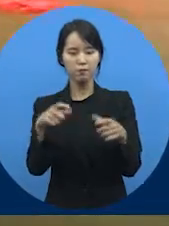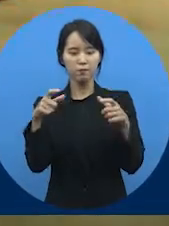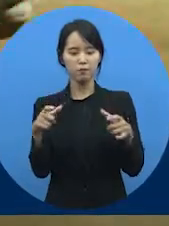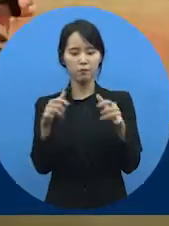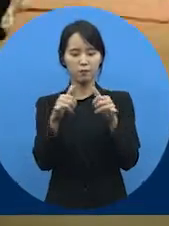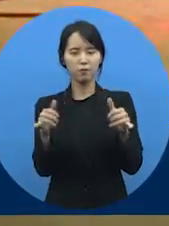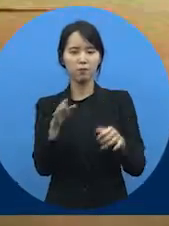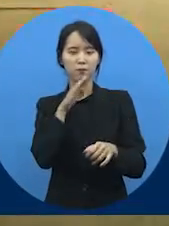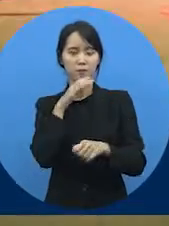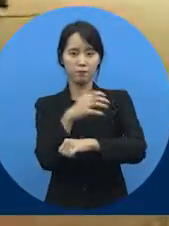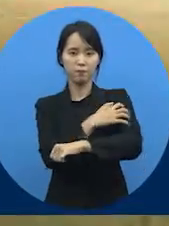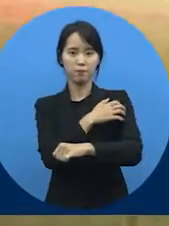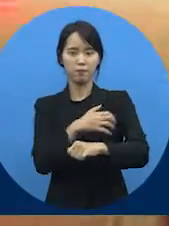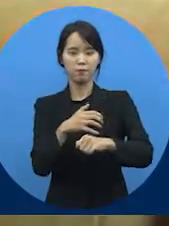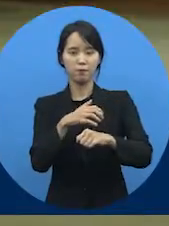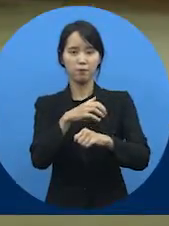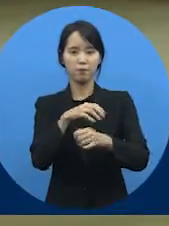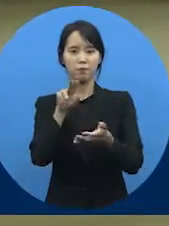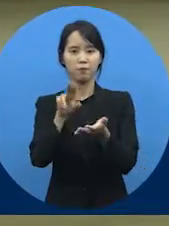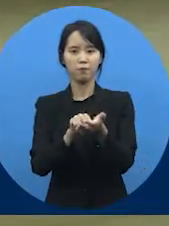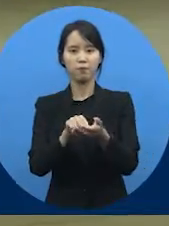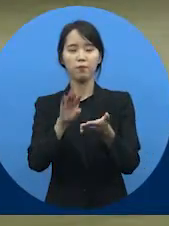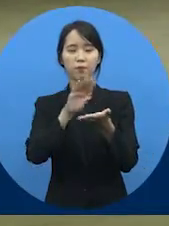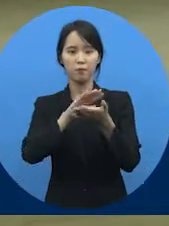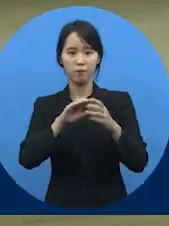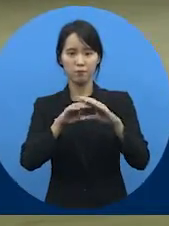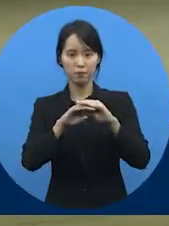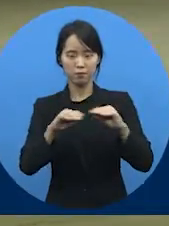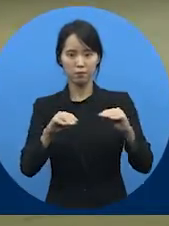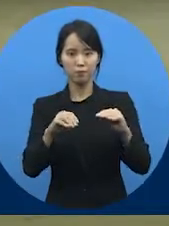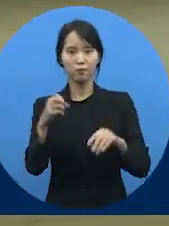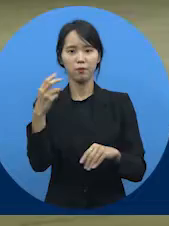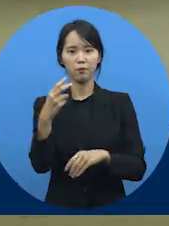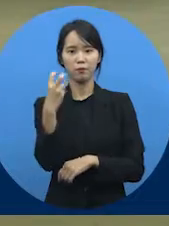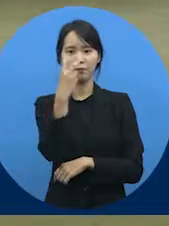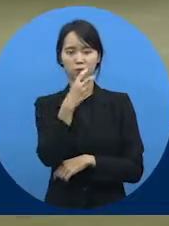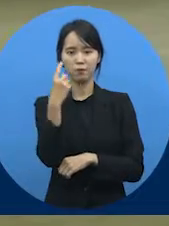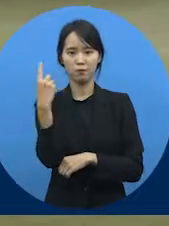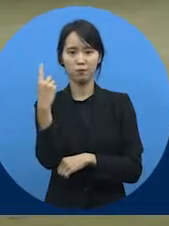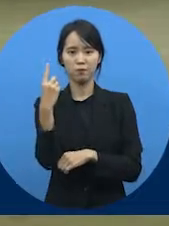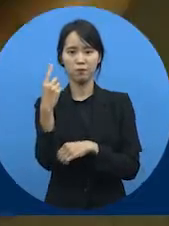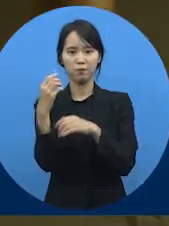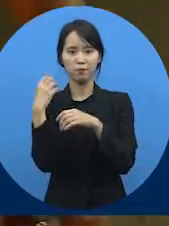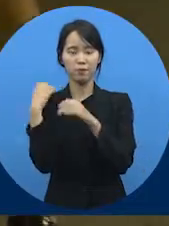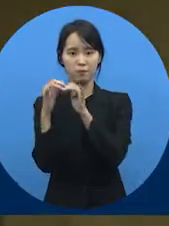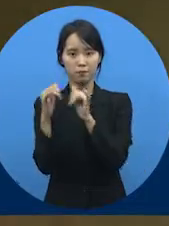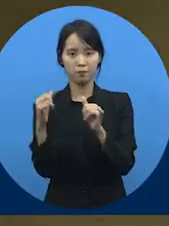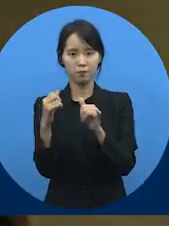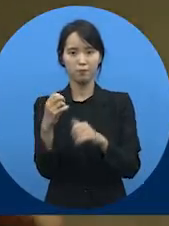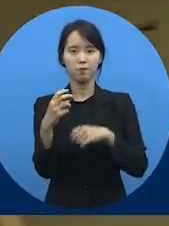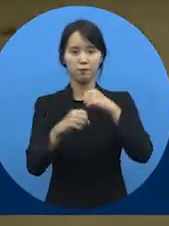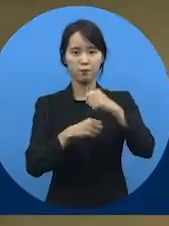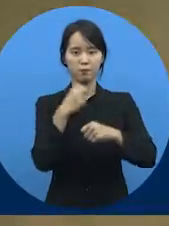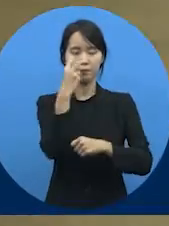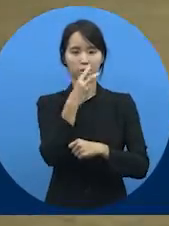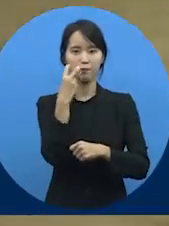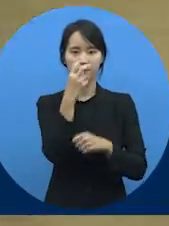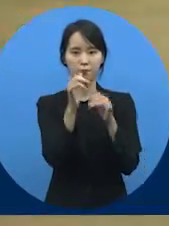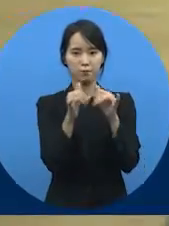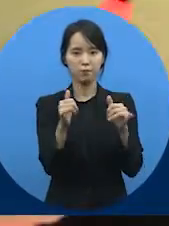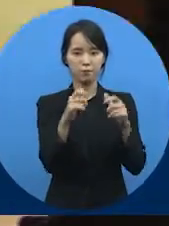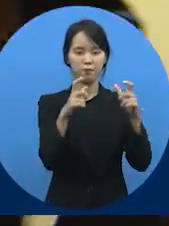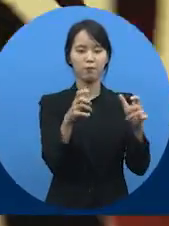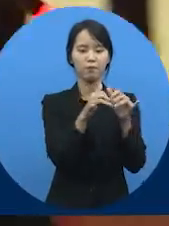주민참여 순찰은 지역 주민들의 실질적인 불편 사항을 해소하기 위해 동주민센터 순찰 담당자,